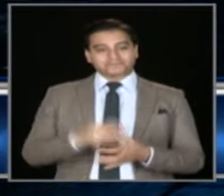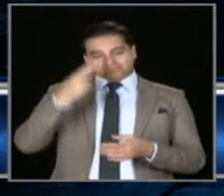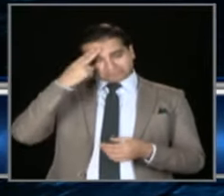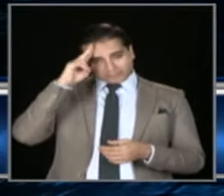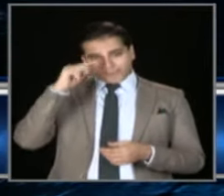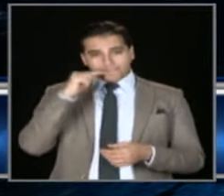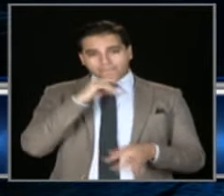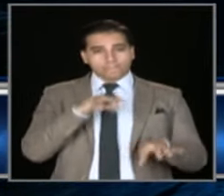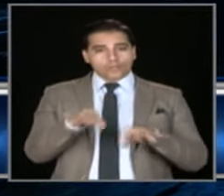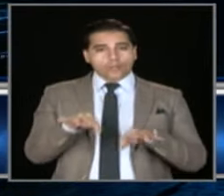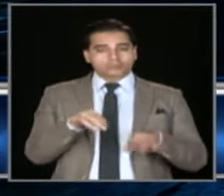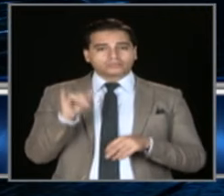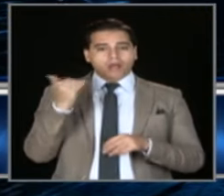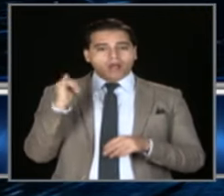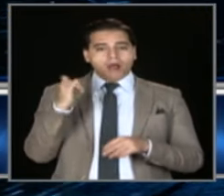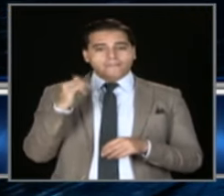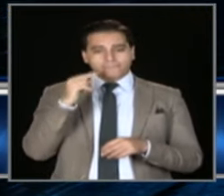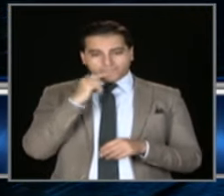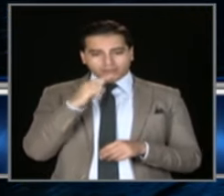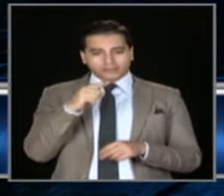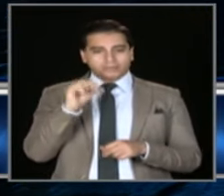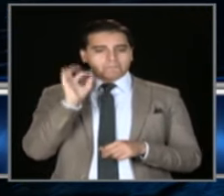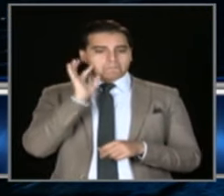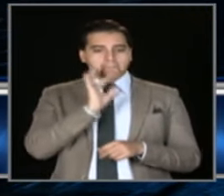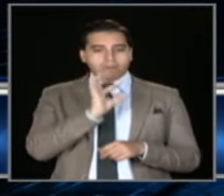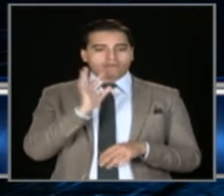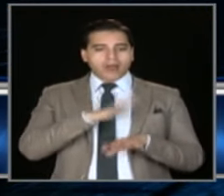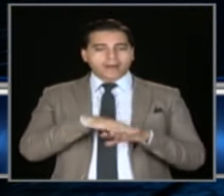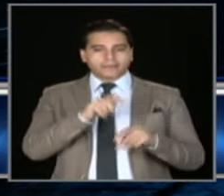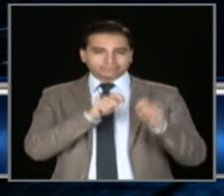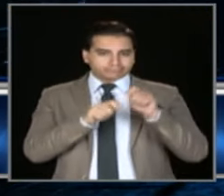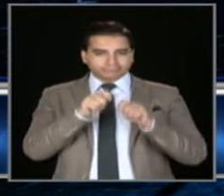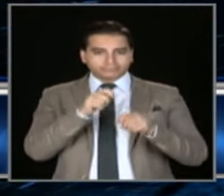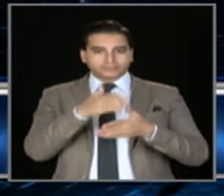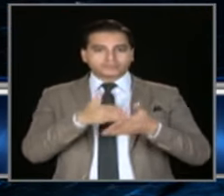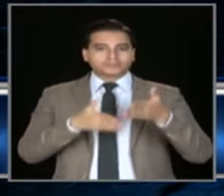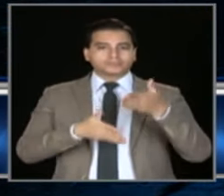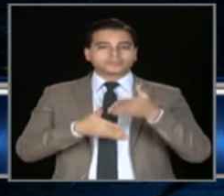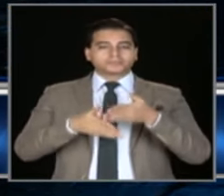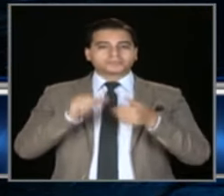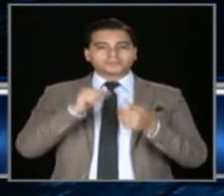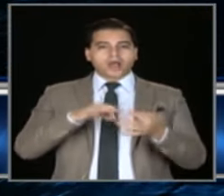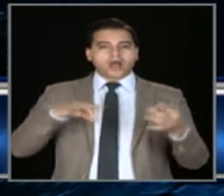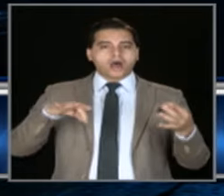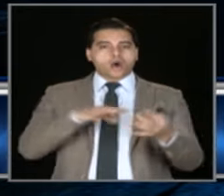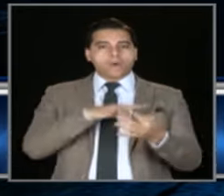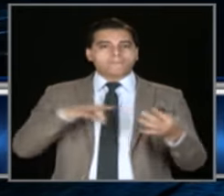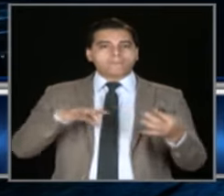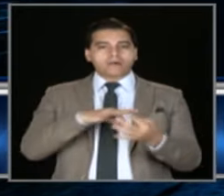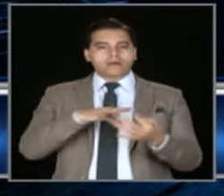من هي المهندسة العربية التي صممت مبنى دار أوبرا غوانزو؟